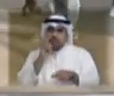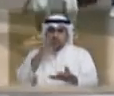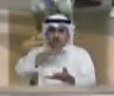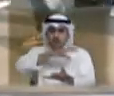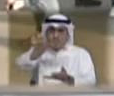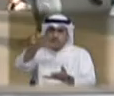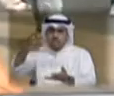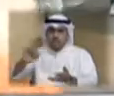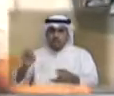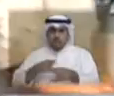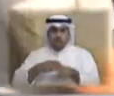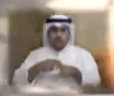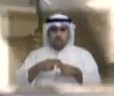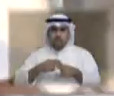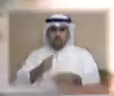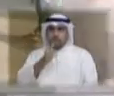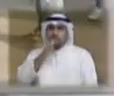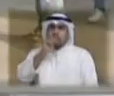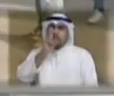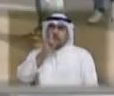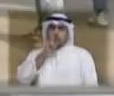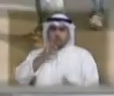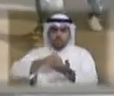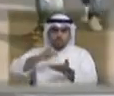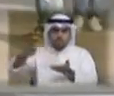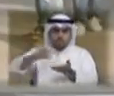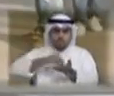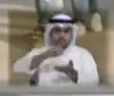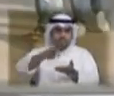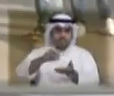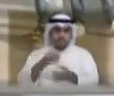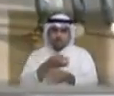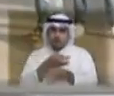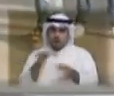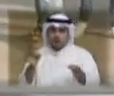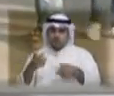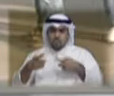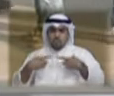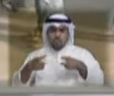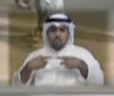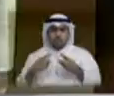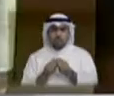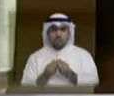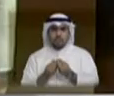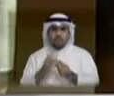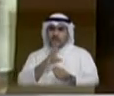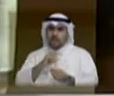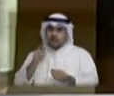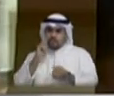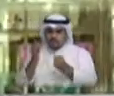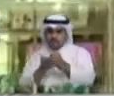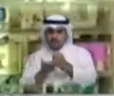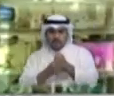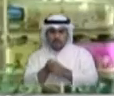الكويت العمرانية من مياه صالحة للشرب وأخرى معالجة صالحة للري الزراعي.